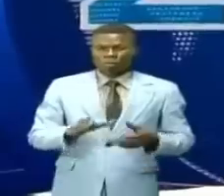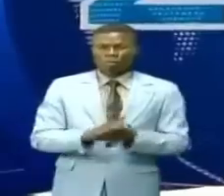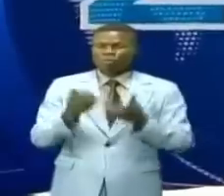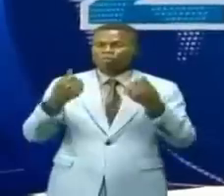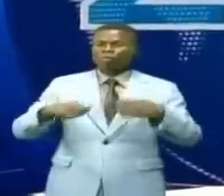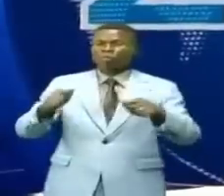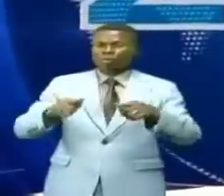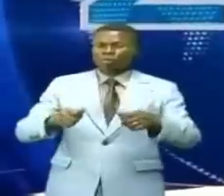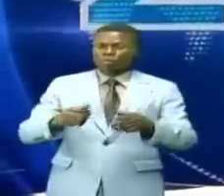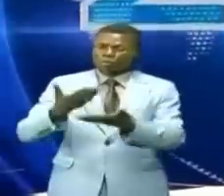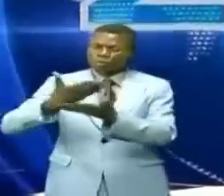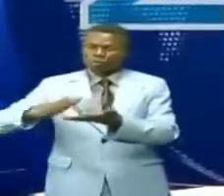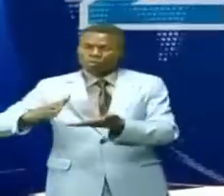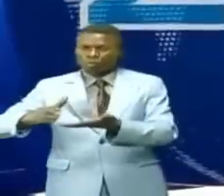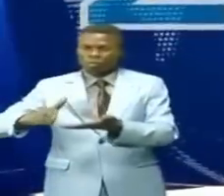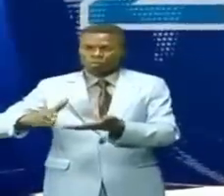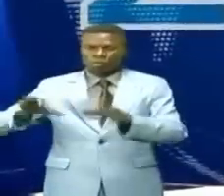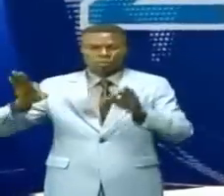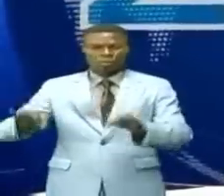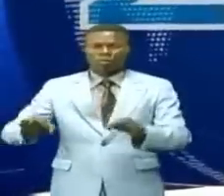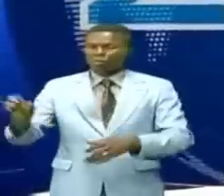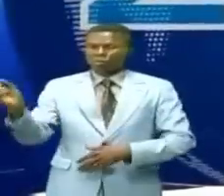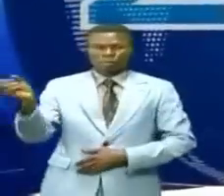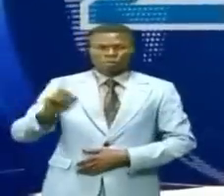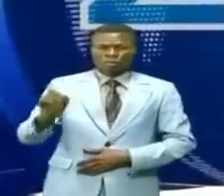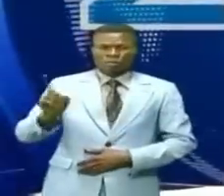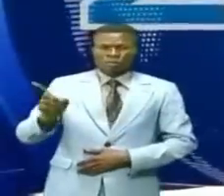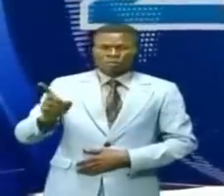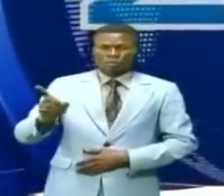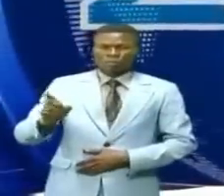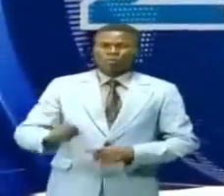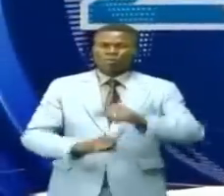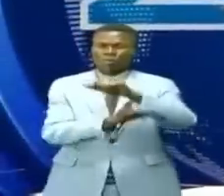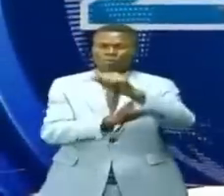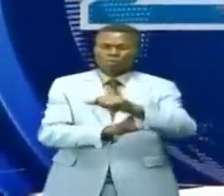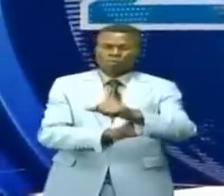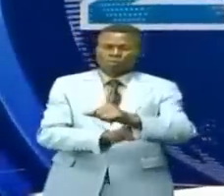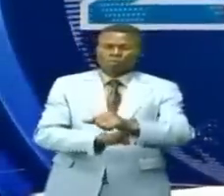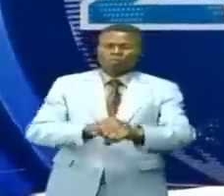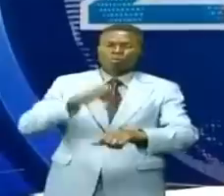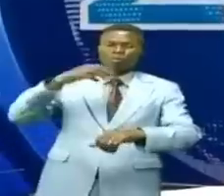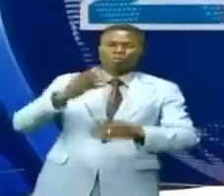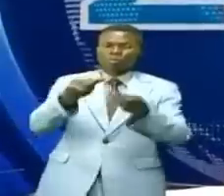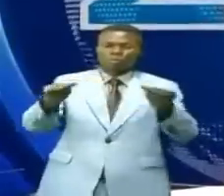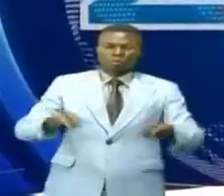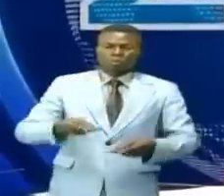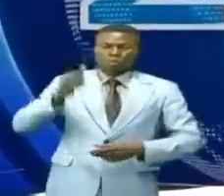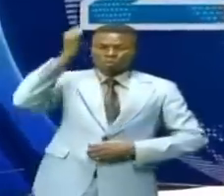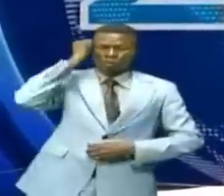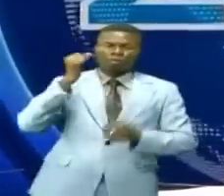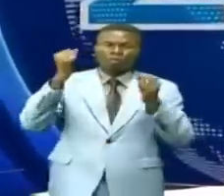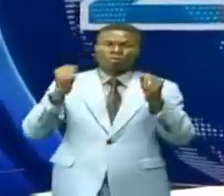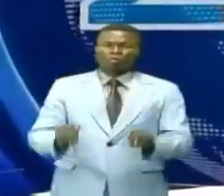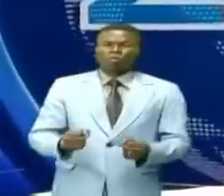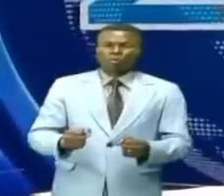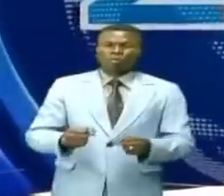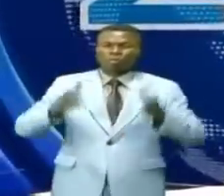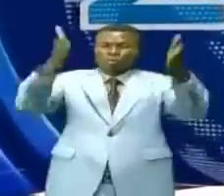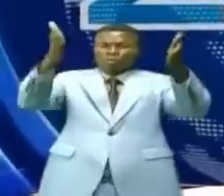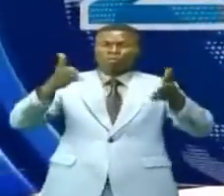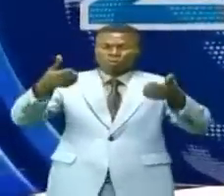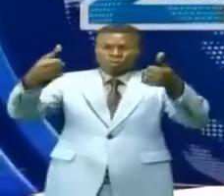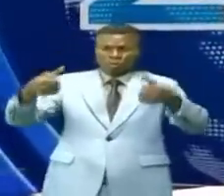vendu, céder ou privatiser le port de Matadi ou son terminal à conteneurs qui reste